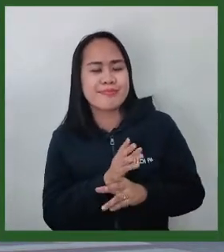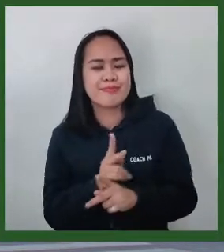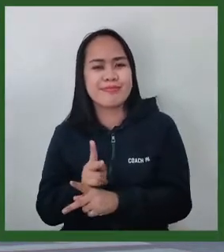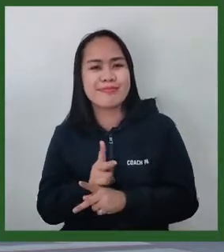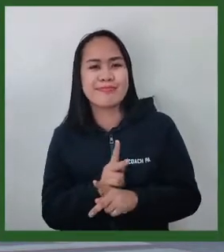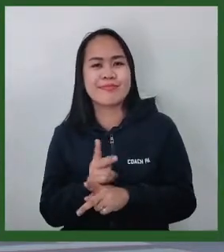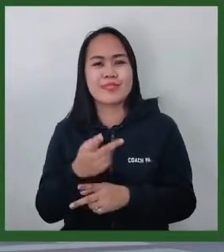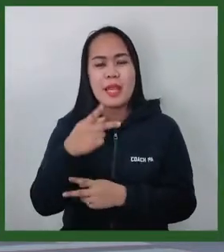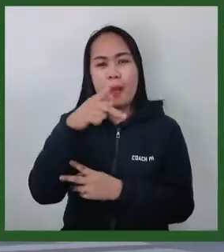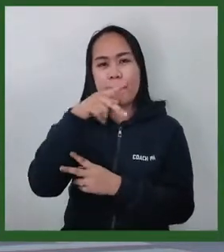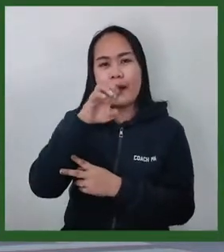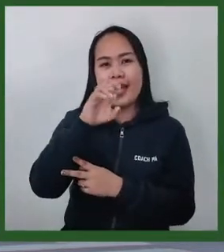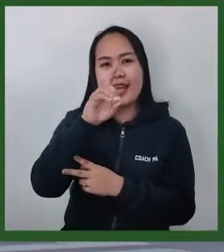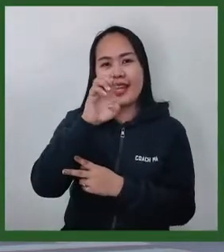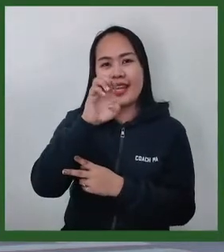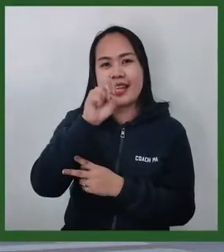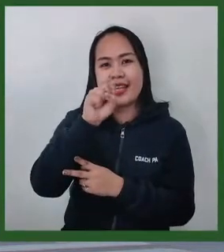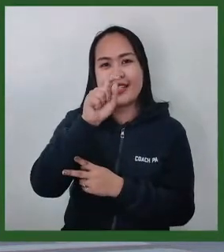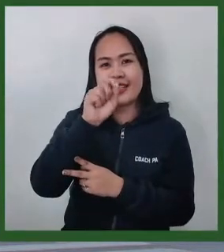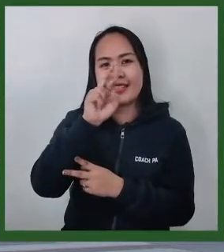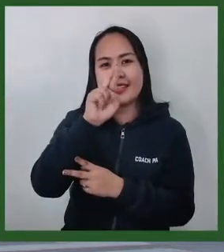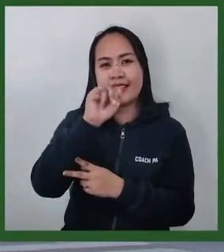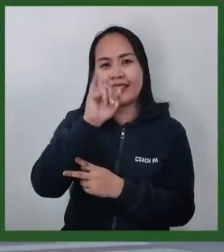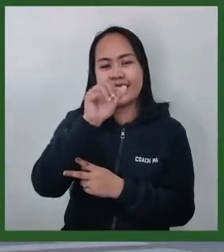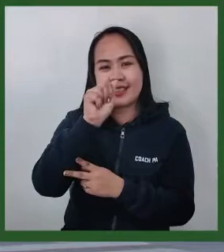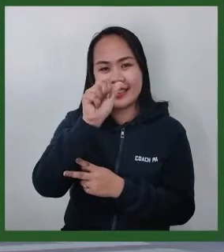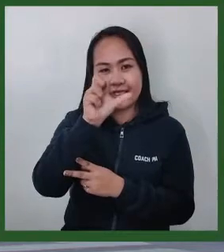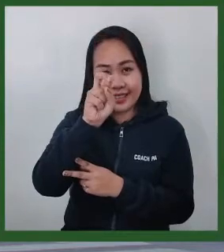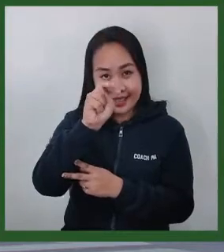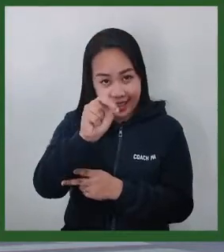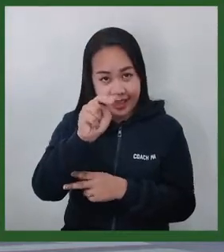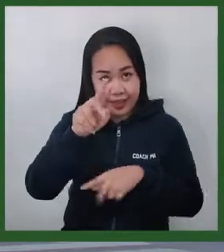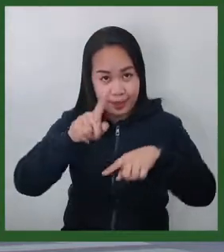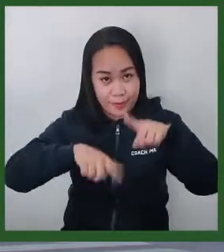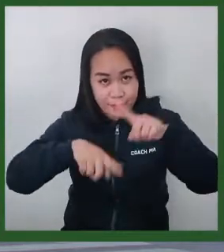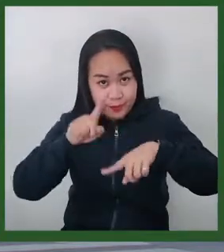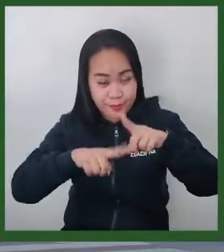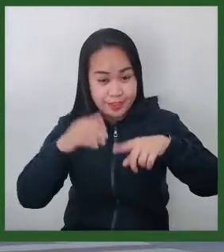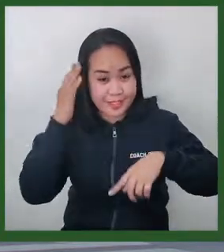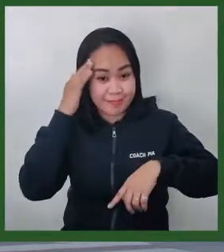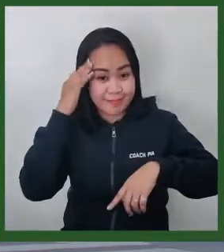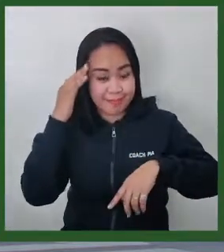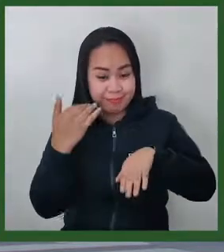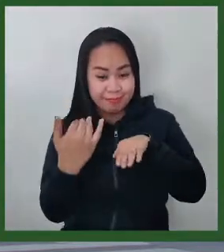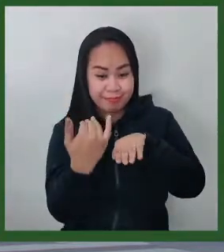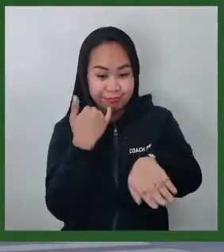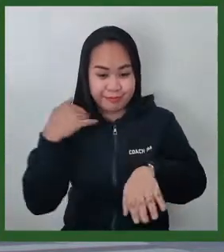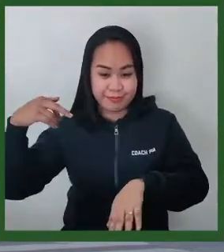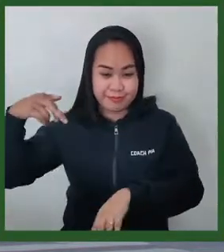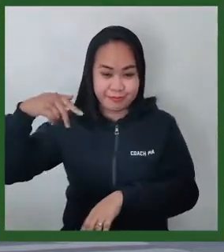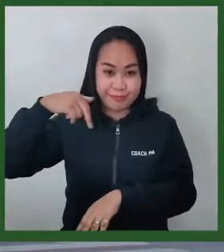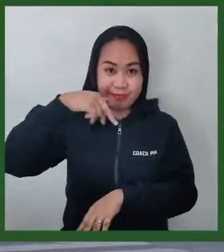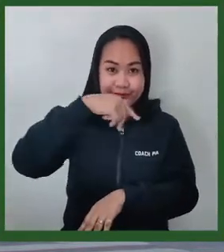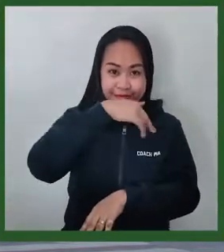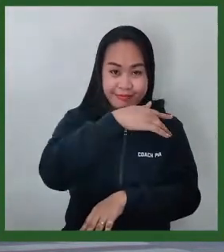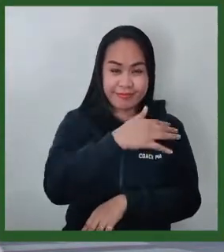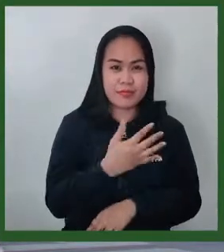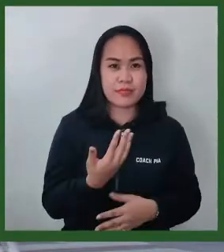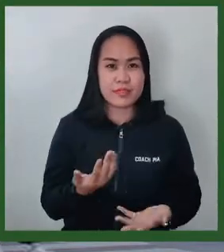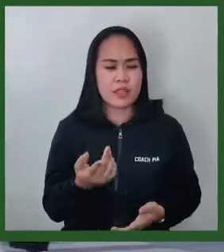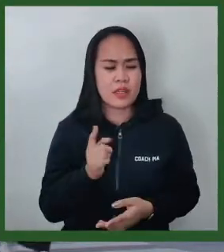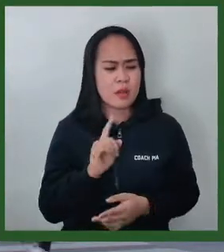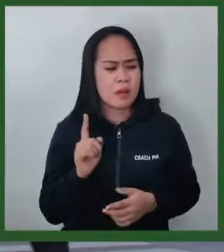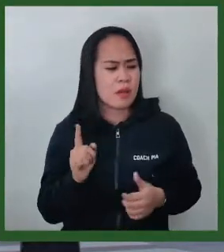yung pedestrian friendliness, no. So kamakailan ay tayo ay kinonsultan ng isang grupo, ng isang NGO na